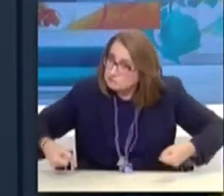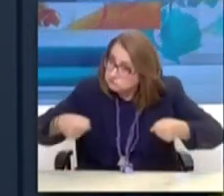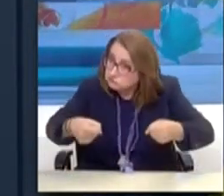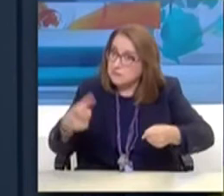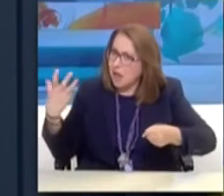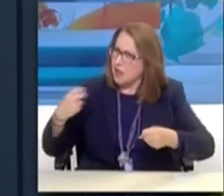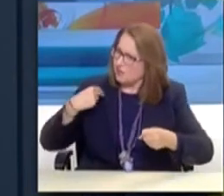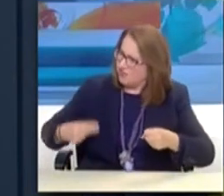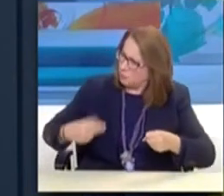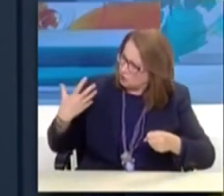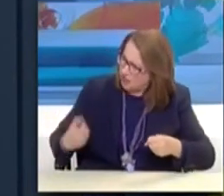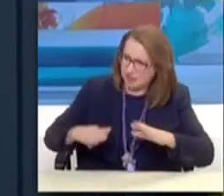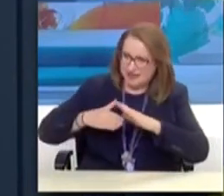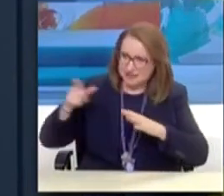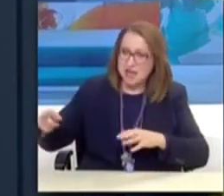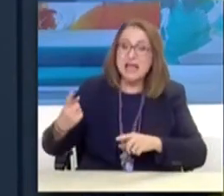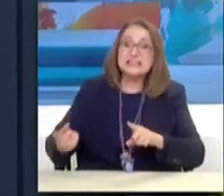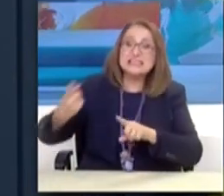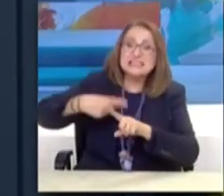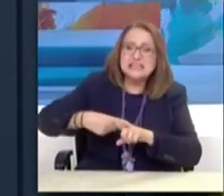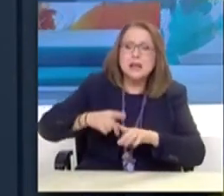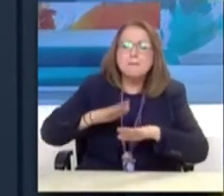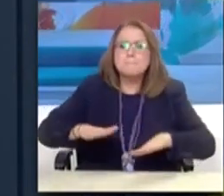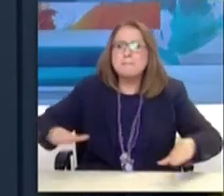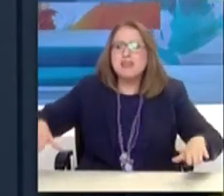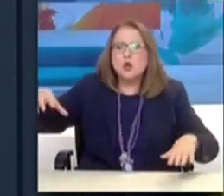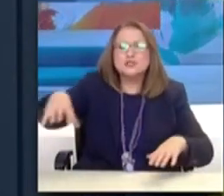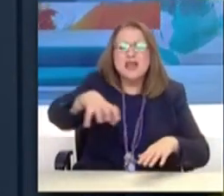ΚΑΠΗ και των παιδικών σταθμών, τα οποία δεν λειτουργούν,